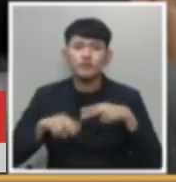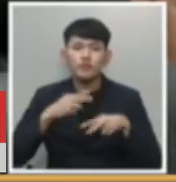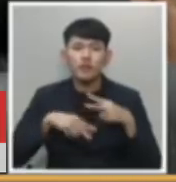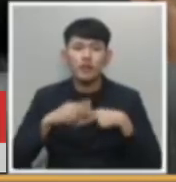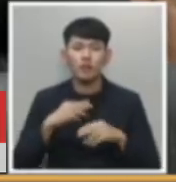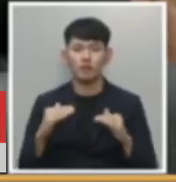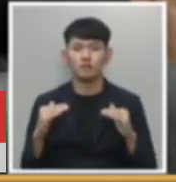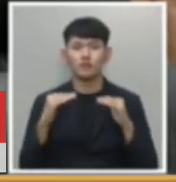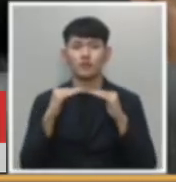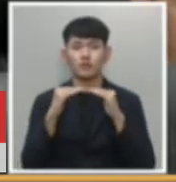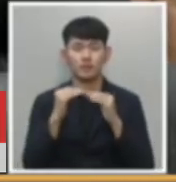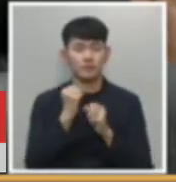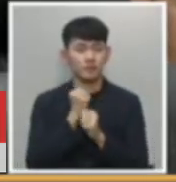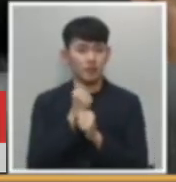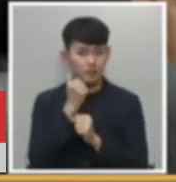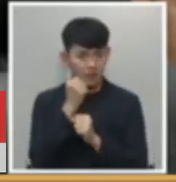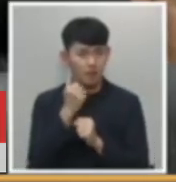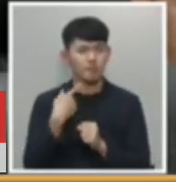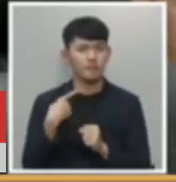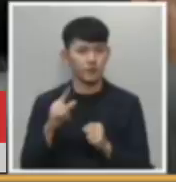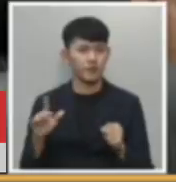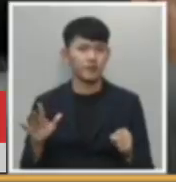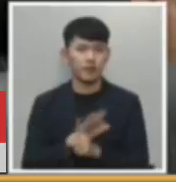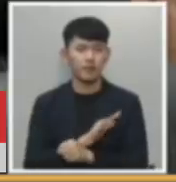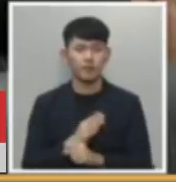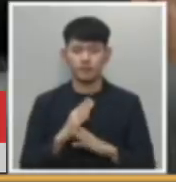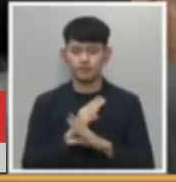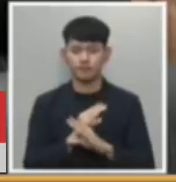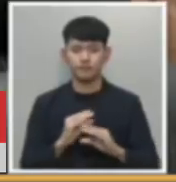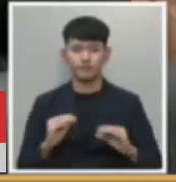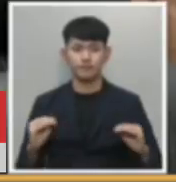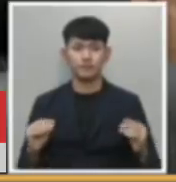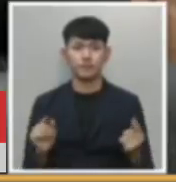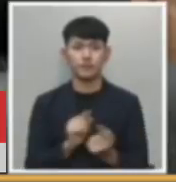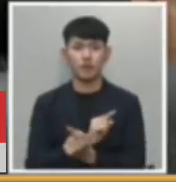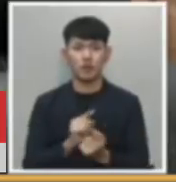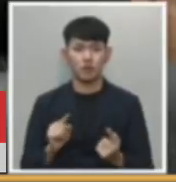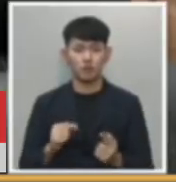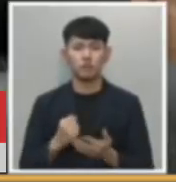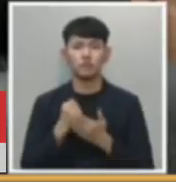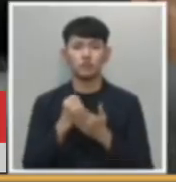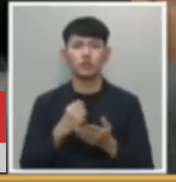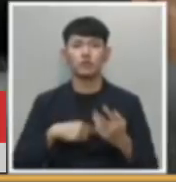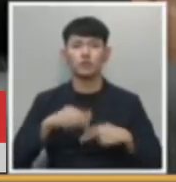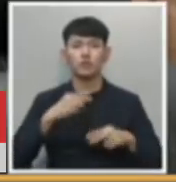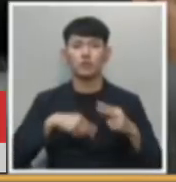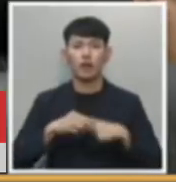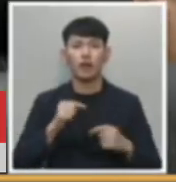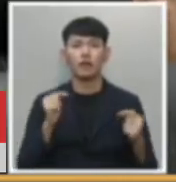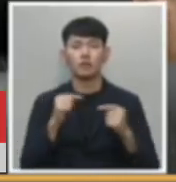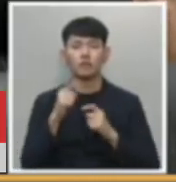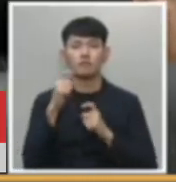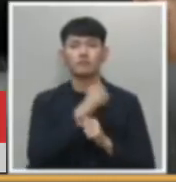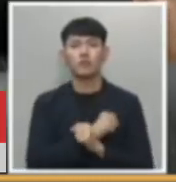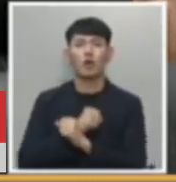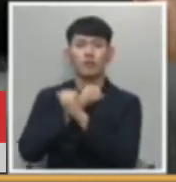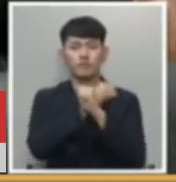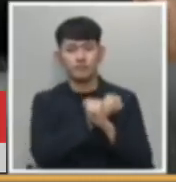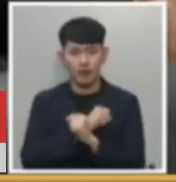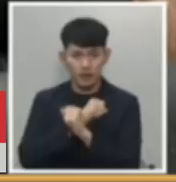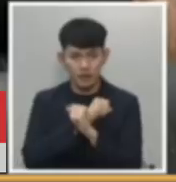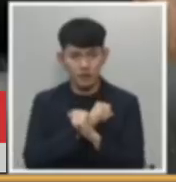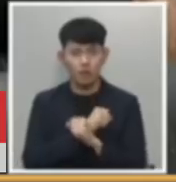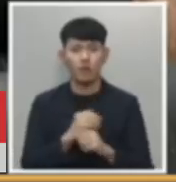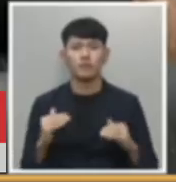างมีประสิทธิภาพและเกิดความสงบเรียบร้อยในสังคมเป็นหลักประกันในด้านของความปลอดภัยและความยุติ